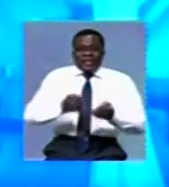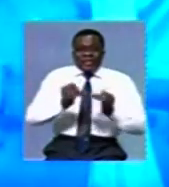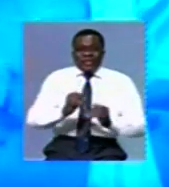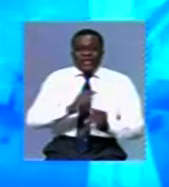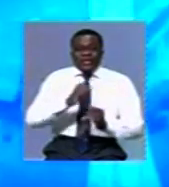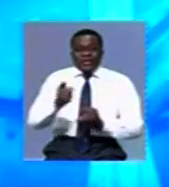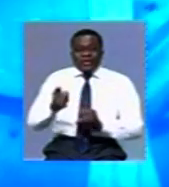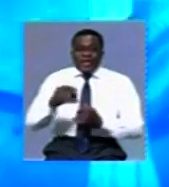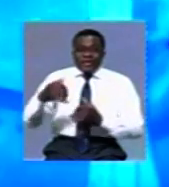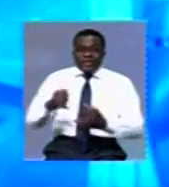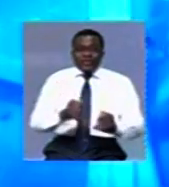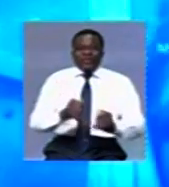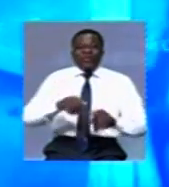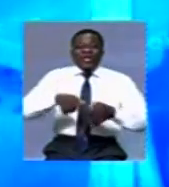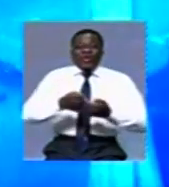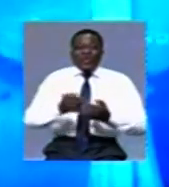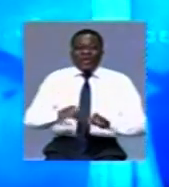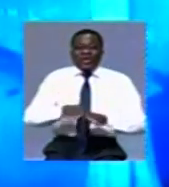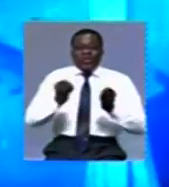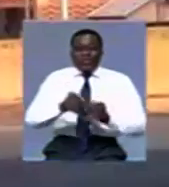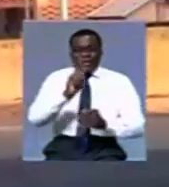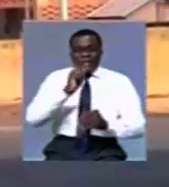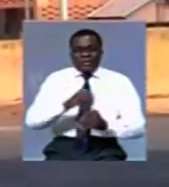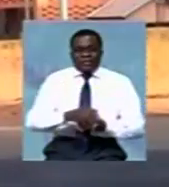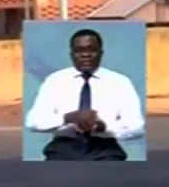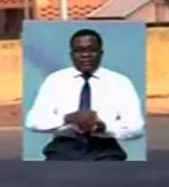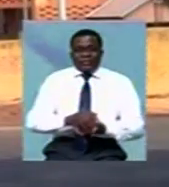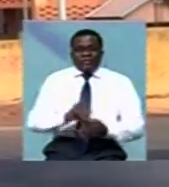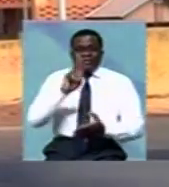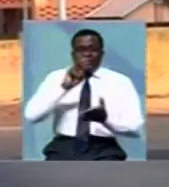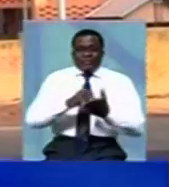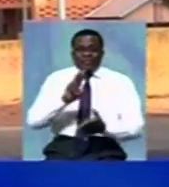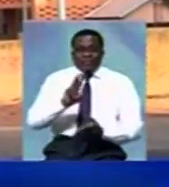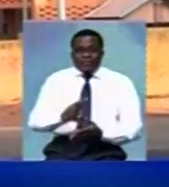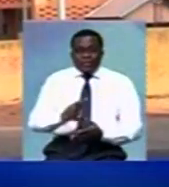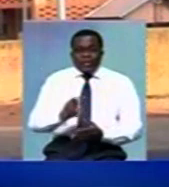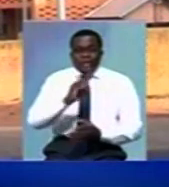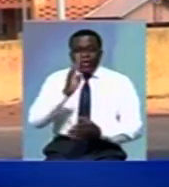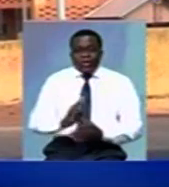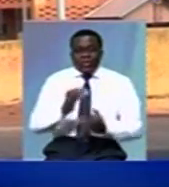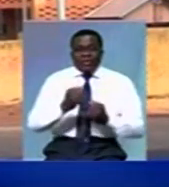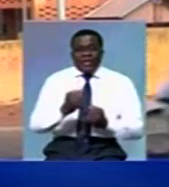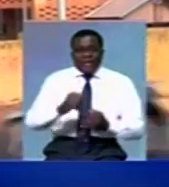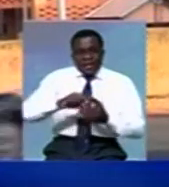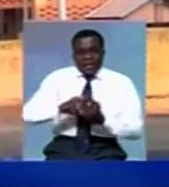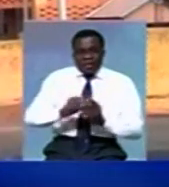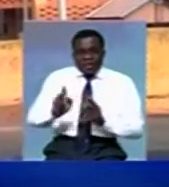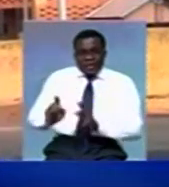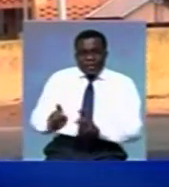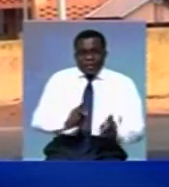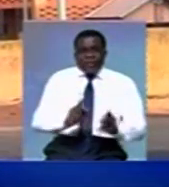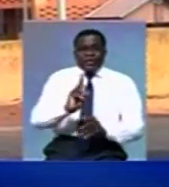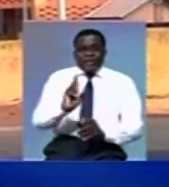nous ont suivi pour nous la cérémonie d'ouverture. En 2002, le Bénin amorce le processus de